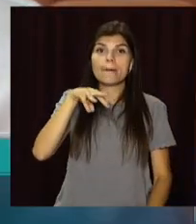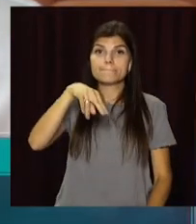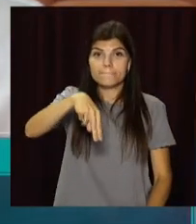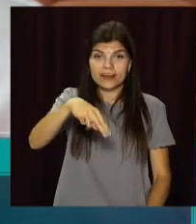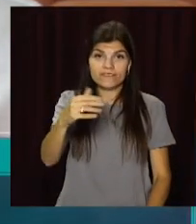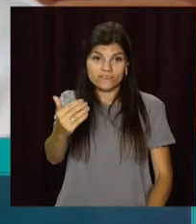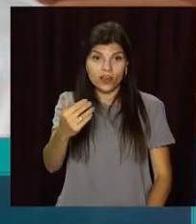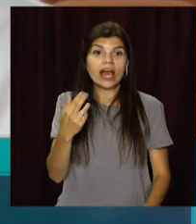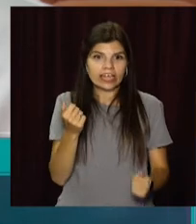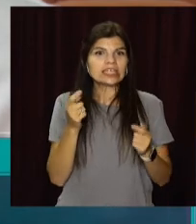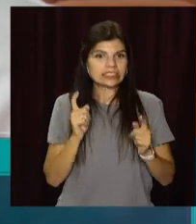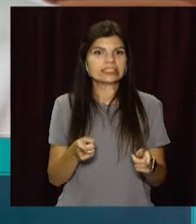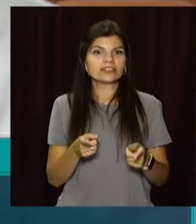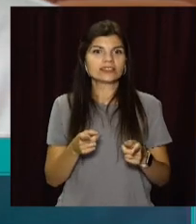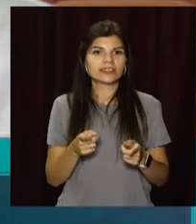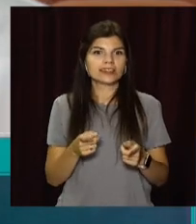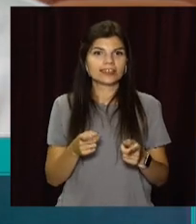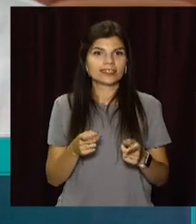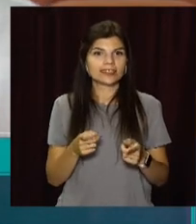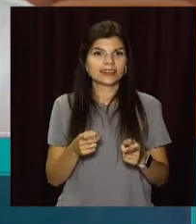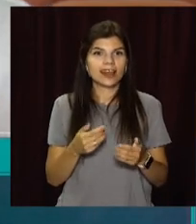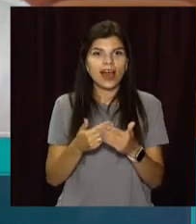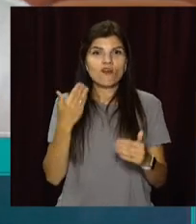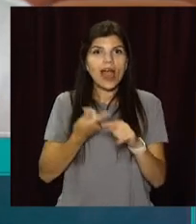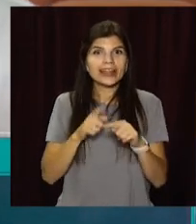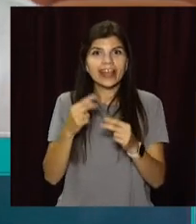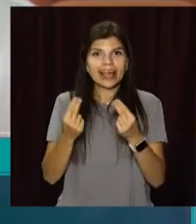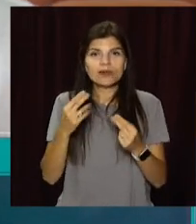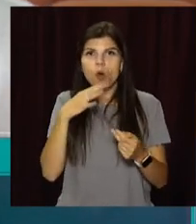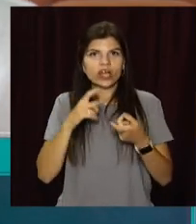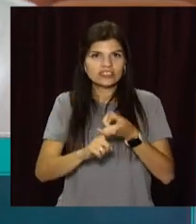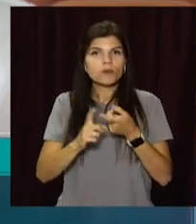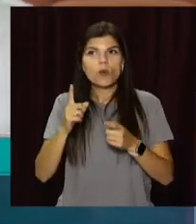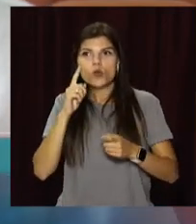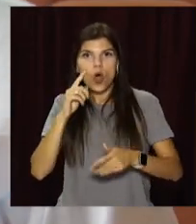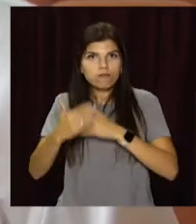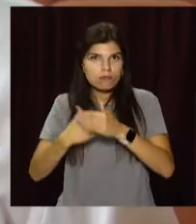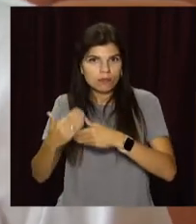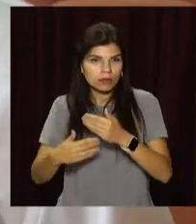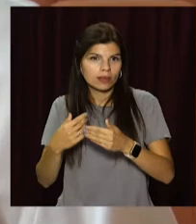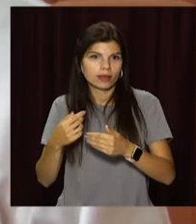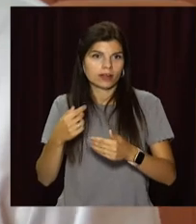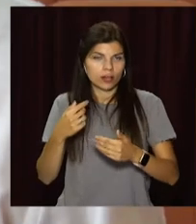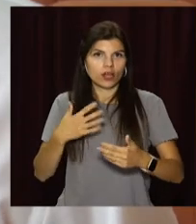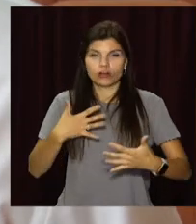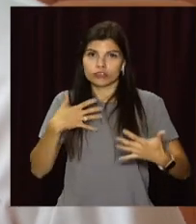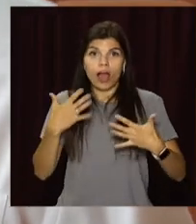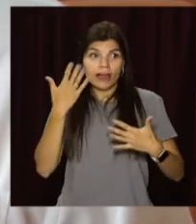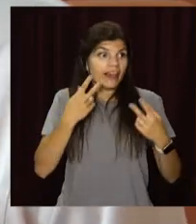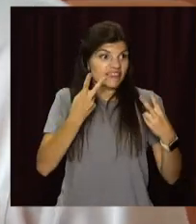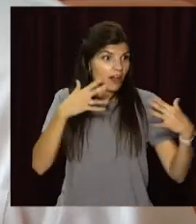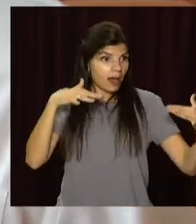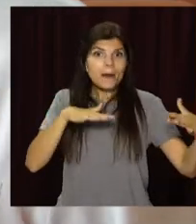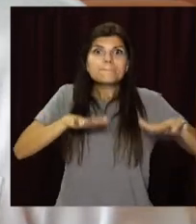якби дійсно від цієї гри багато залежало. Це молода, перспективна команда, амбіціозна. І коли грають 2